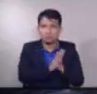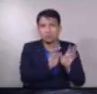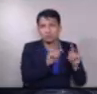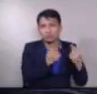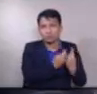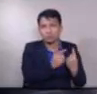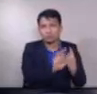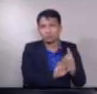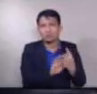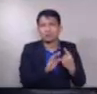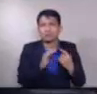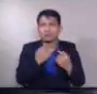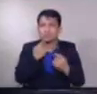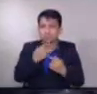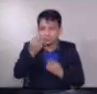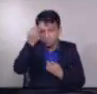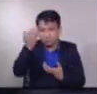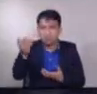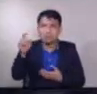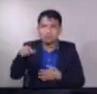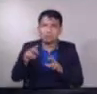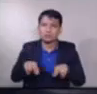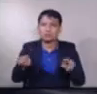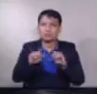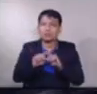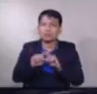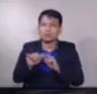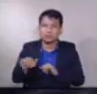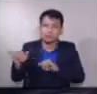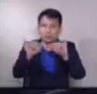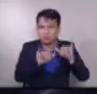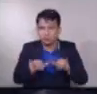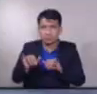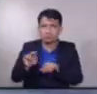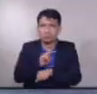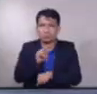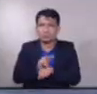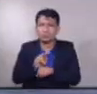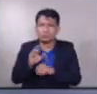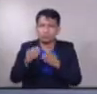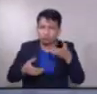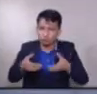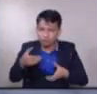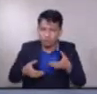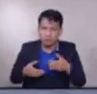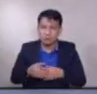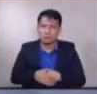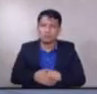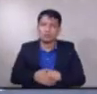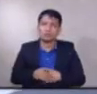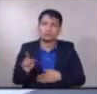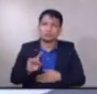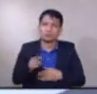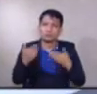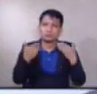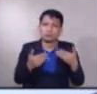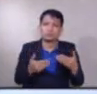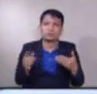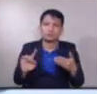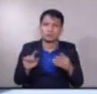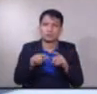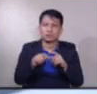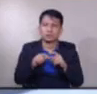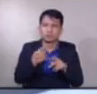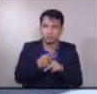Kaya I was saying is this unified national tribal court. Kasi nangyayari to keep one